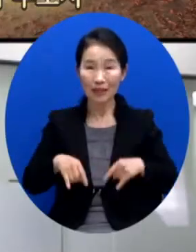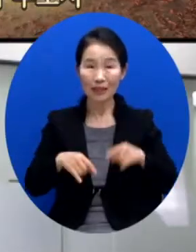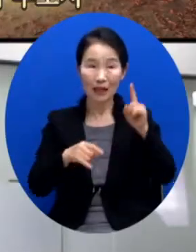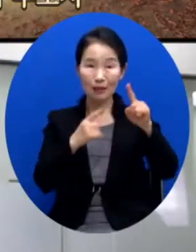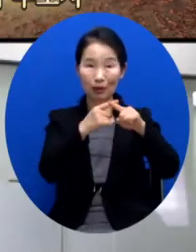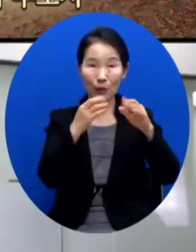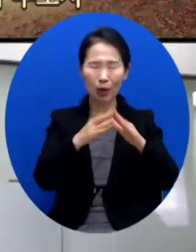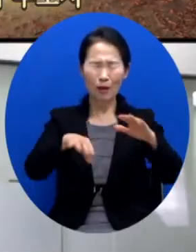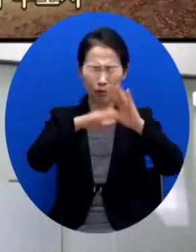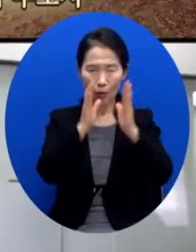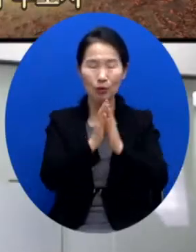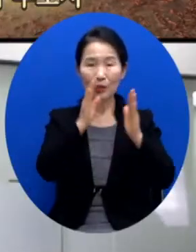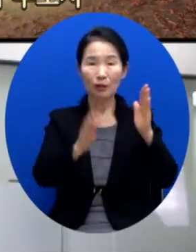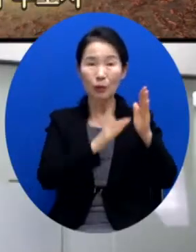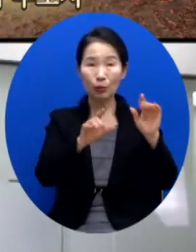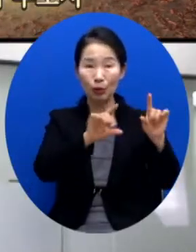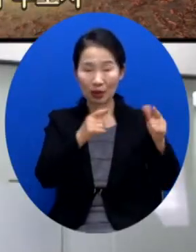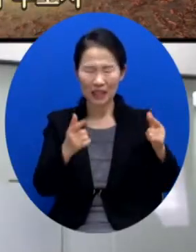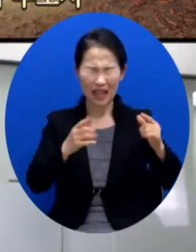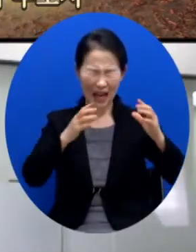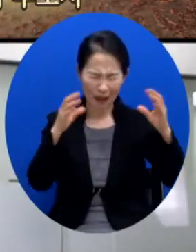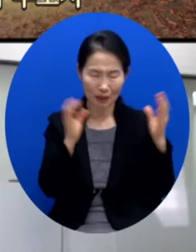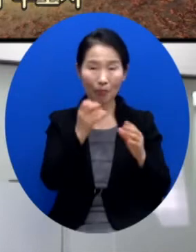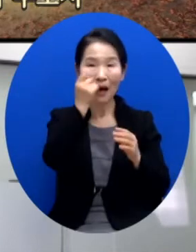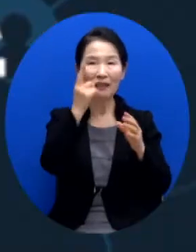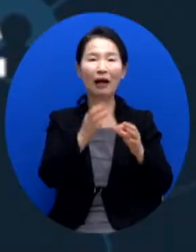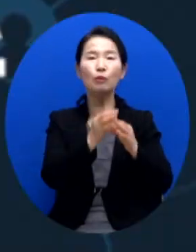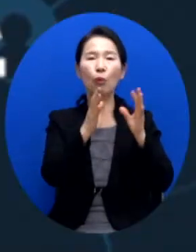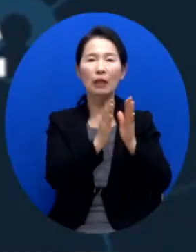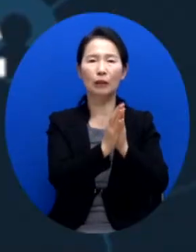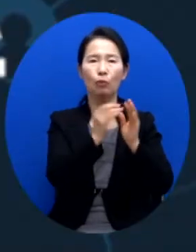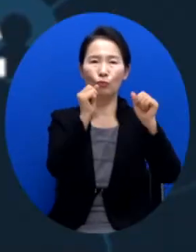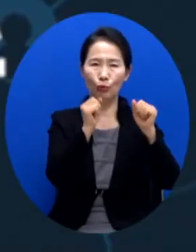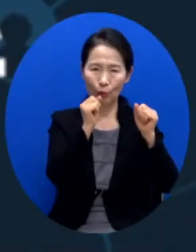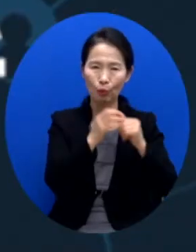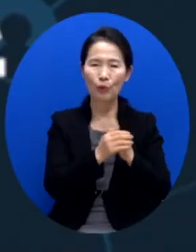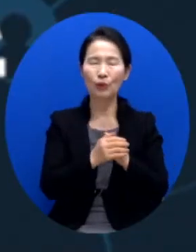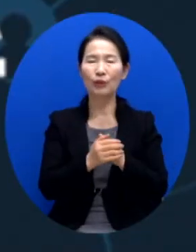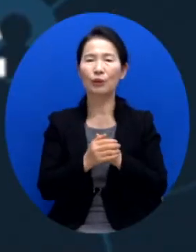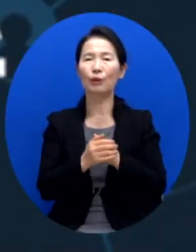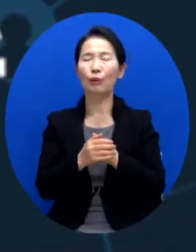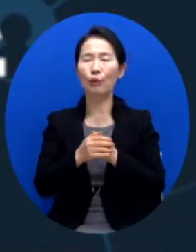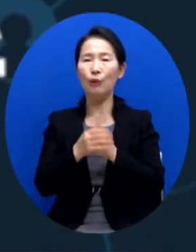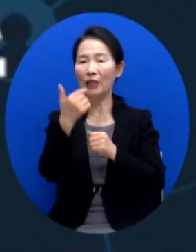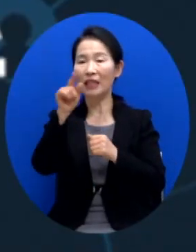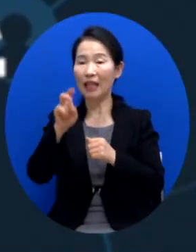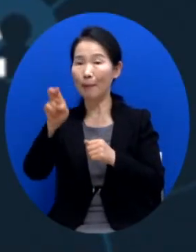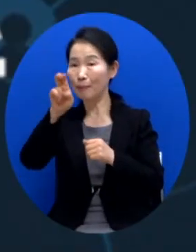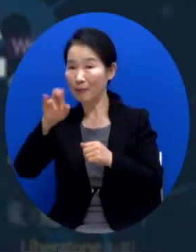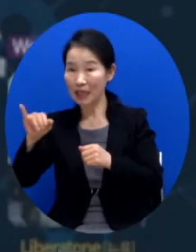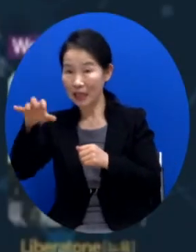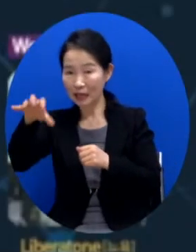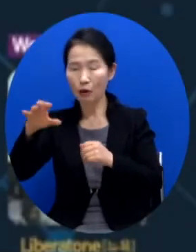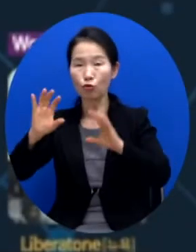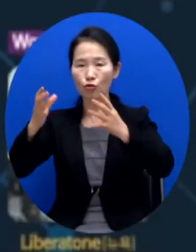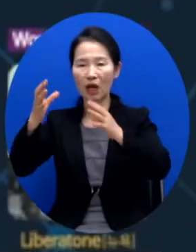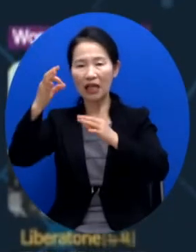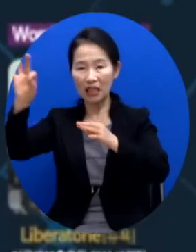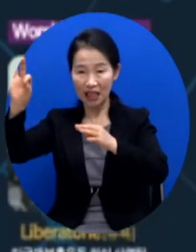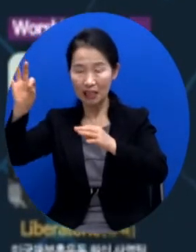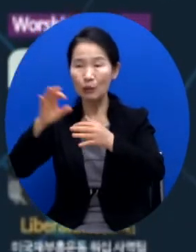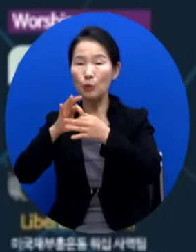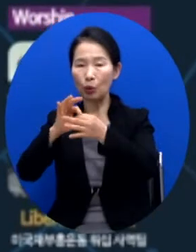모든 성도들이 합심해 한 달 동안 기도 운동의 동참했고 남미 아르헨티나의 선 국가의 승이 날에